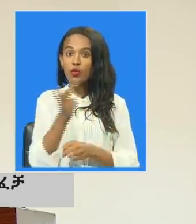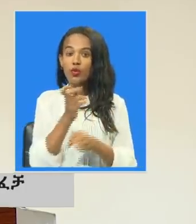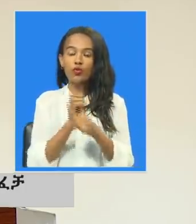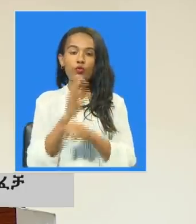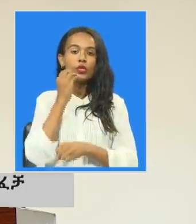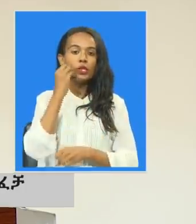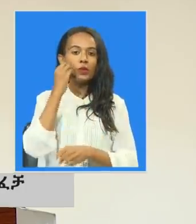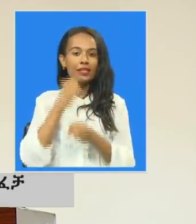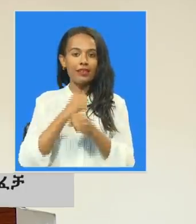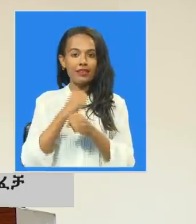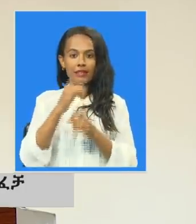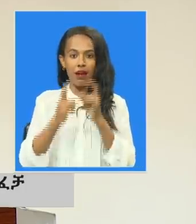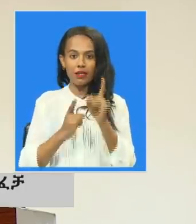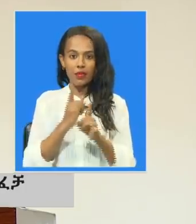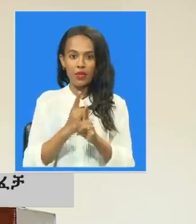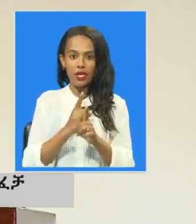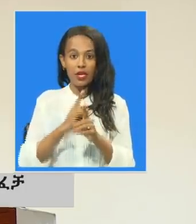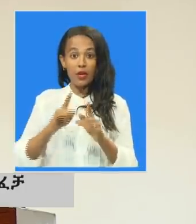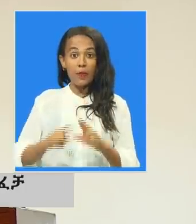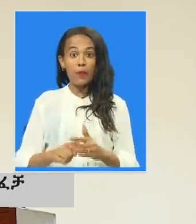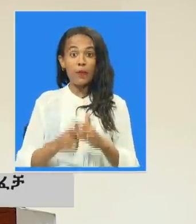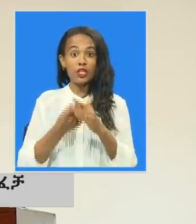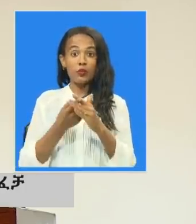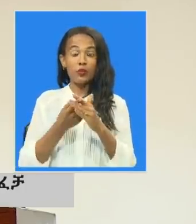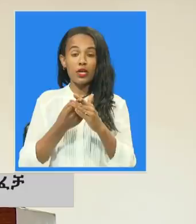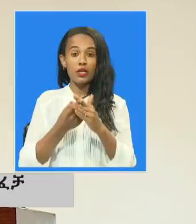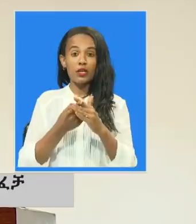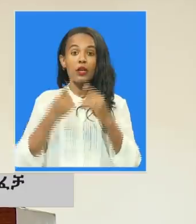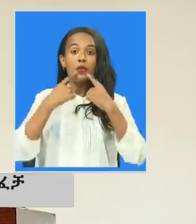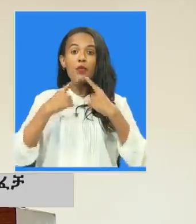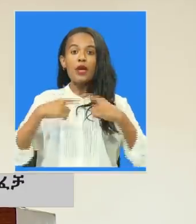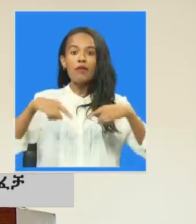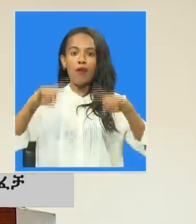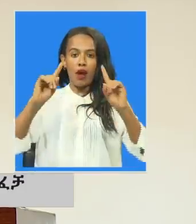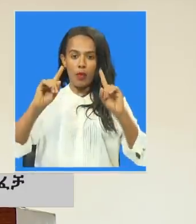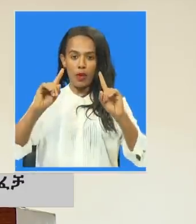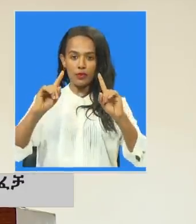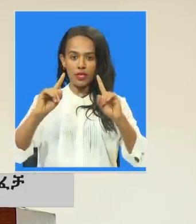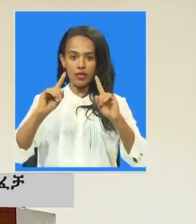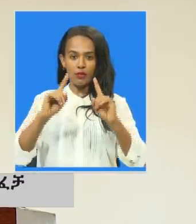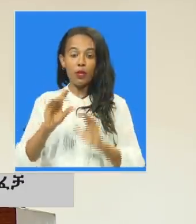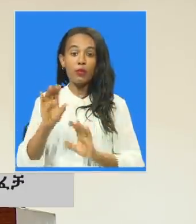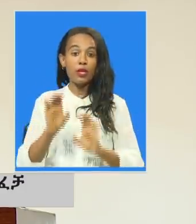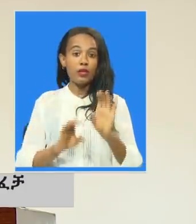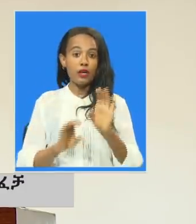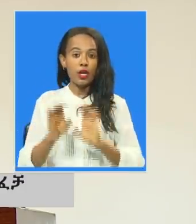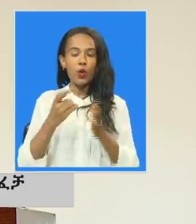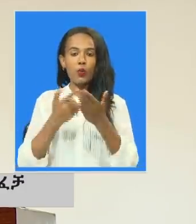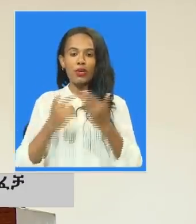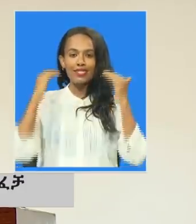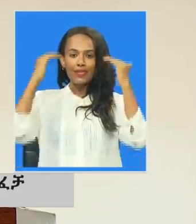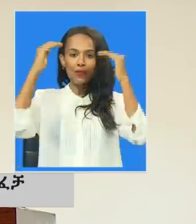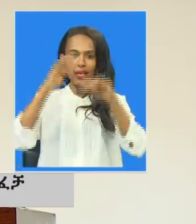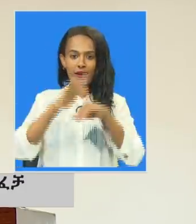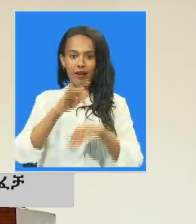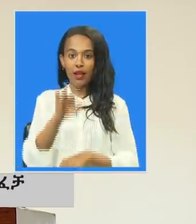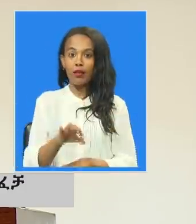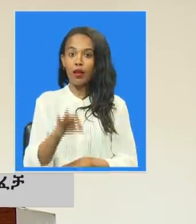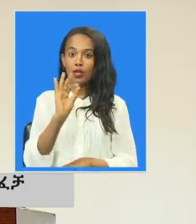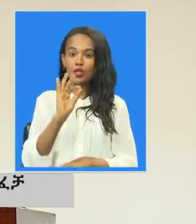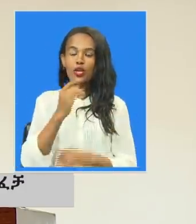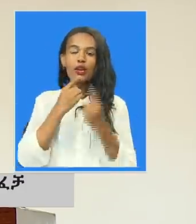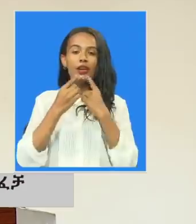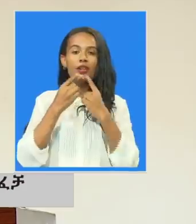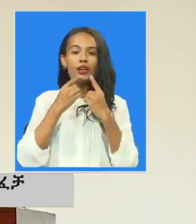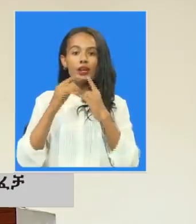ቤቶች የሥራ ዘመን መጀመርን በይፋ ለማብሰር በሚከናወነው በዚህ መድረክ ላይ ተገኝቼ